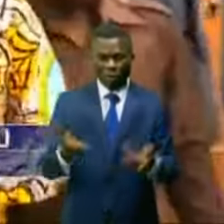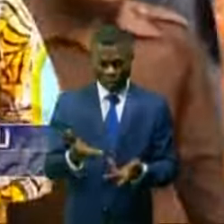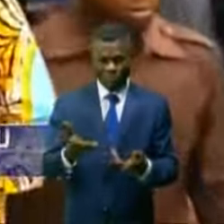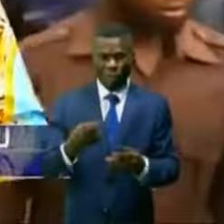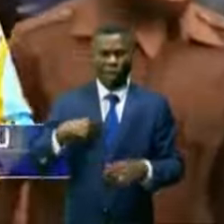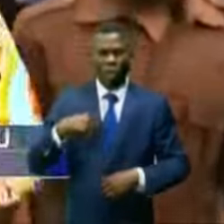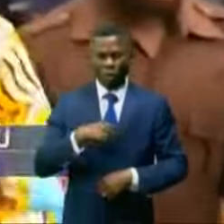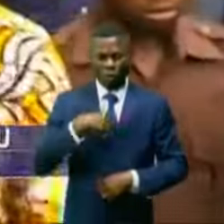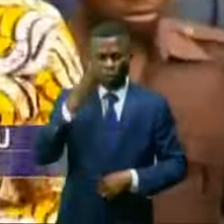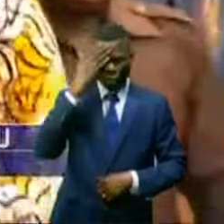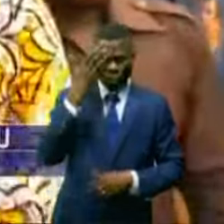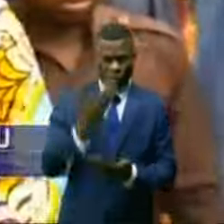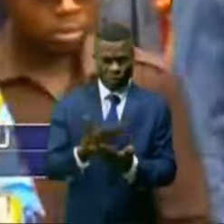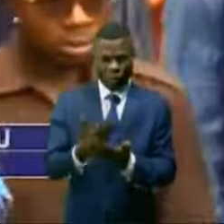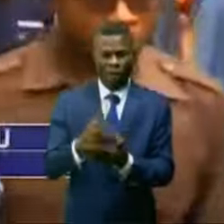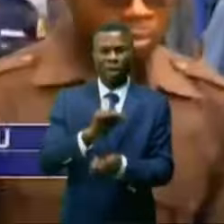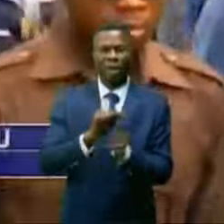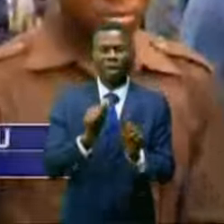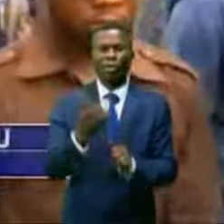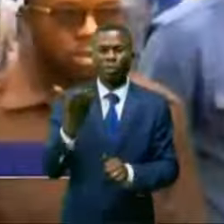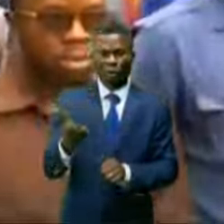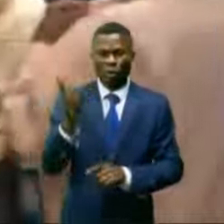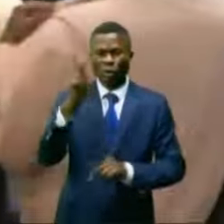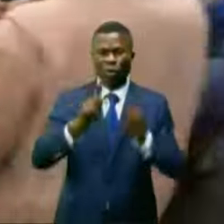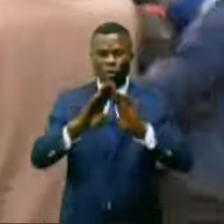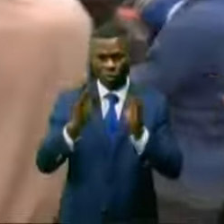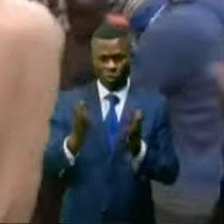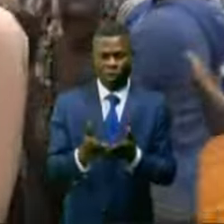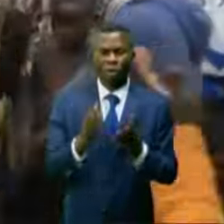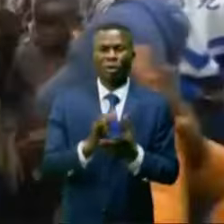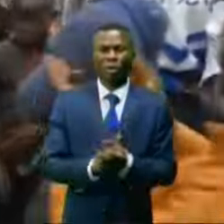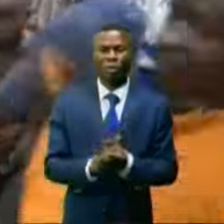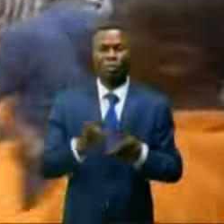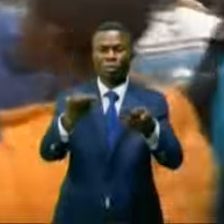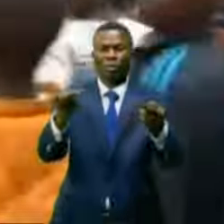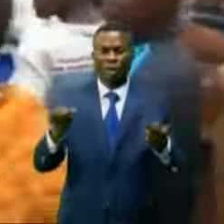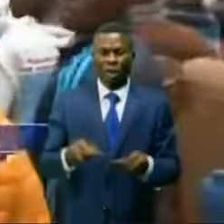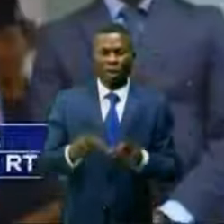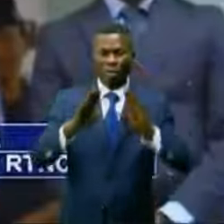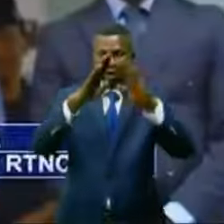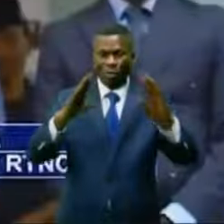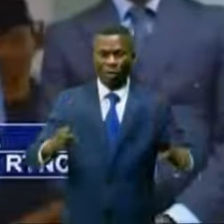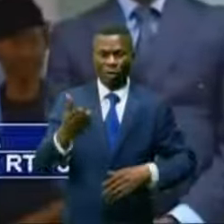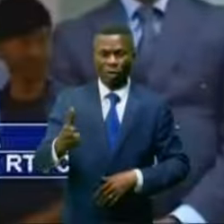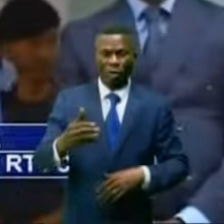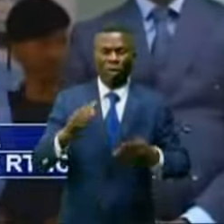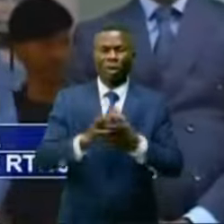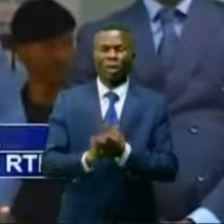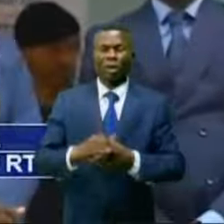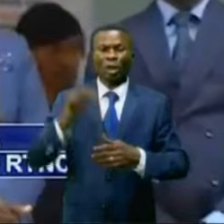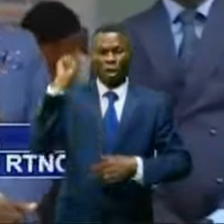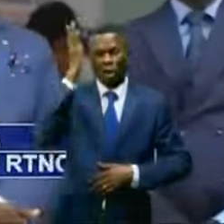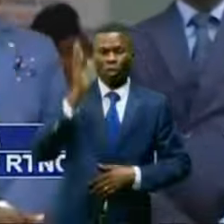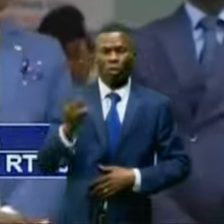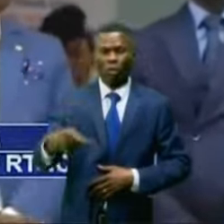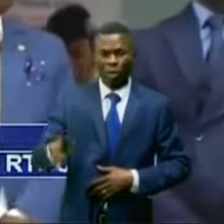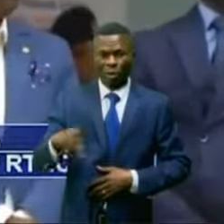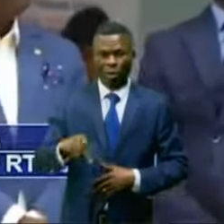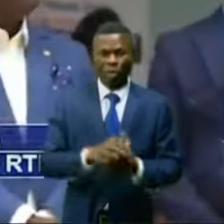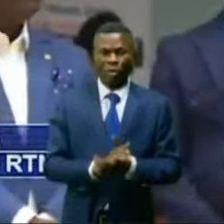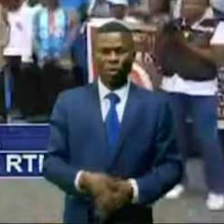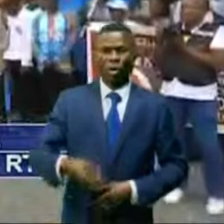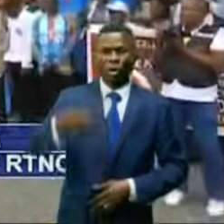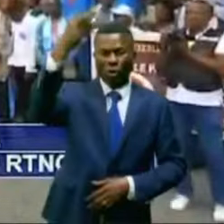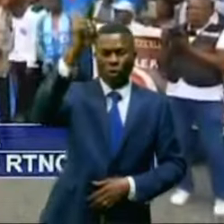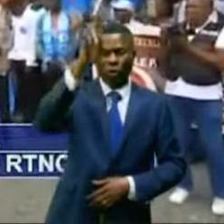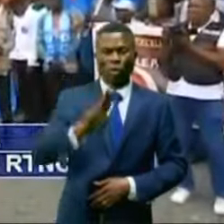nous atteler rapidement à résoudre les problèmes de la population. À l'esplanade de sa résidence, le chef de l'exécutif provincial transmet le